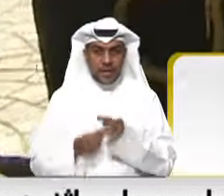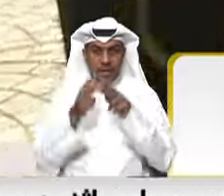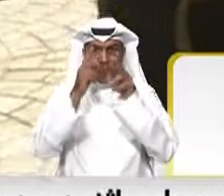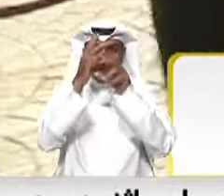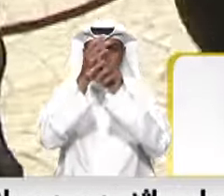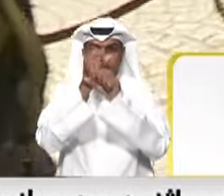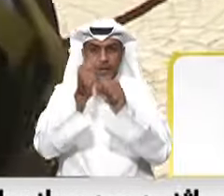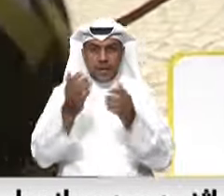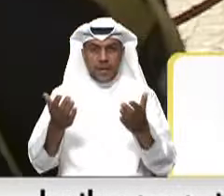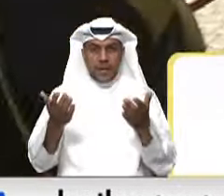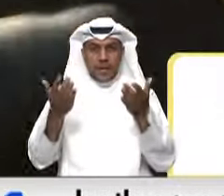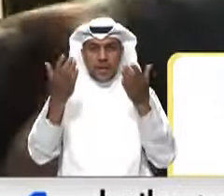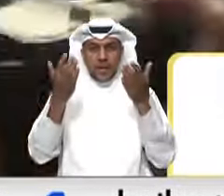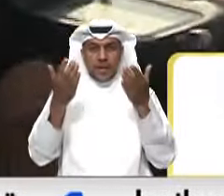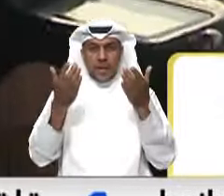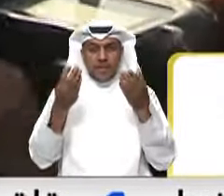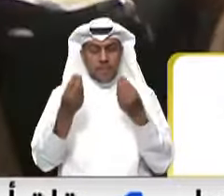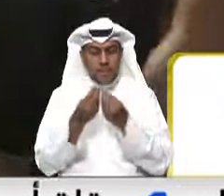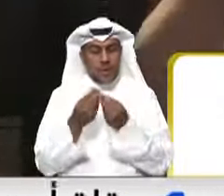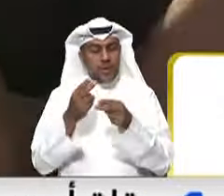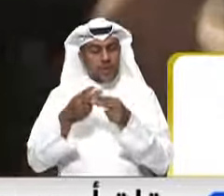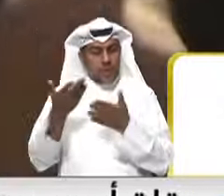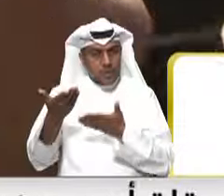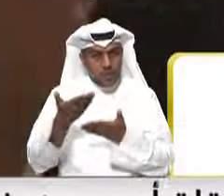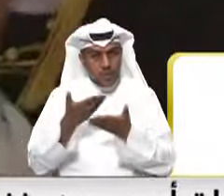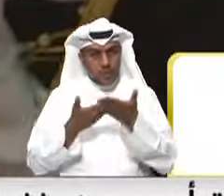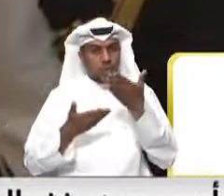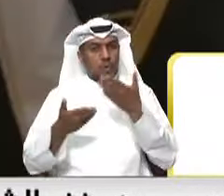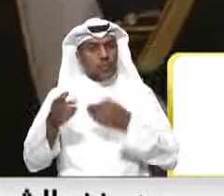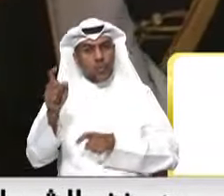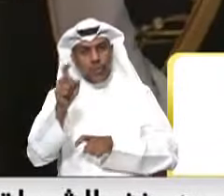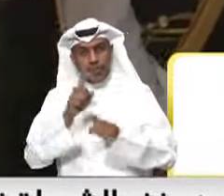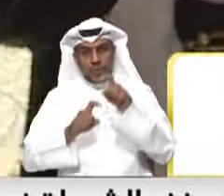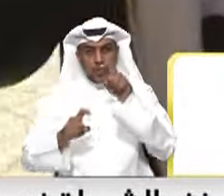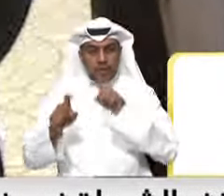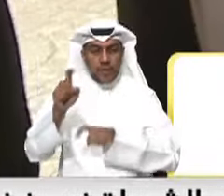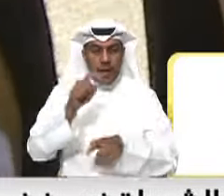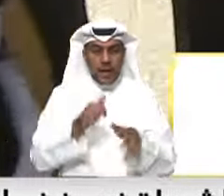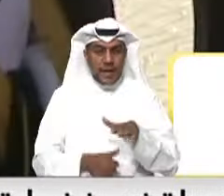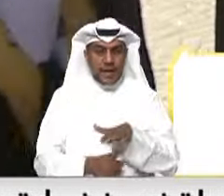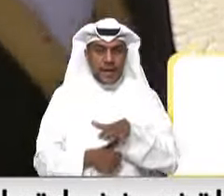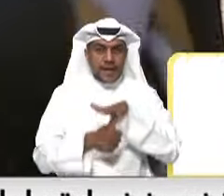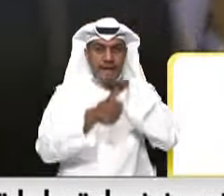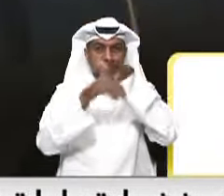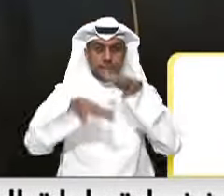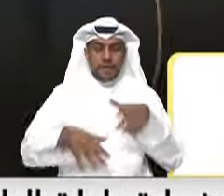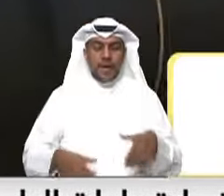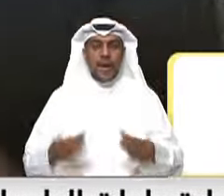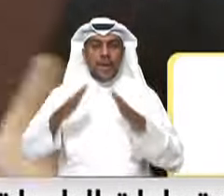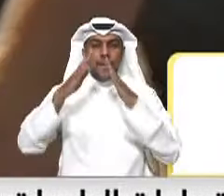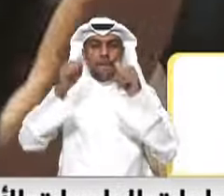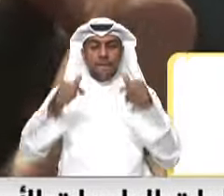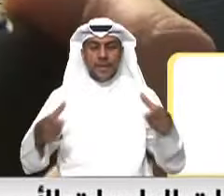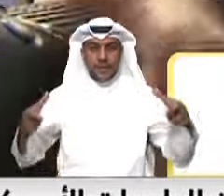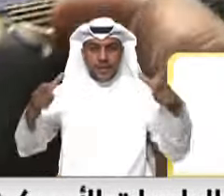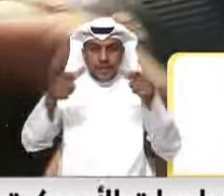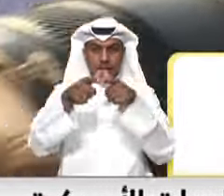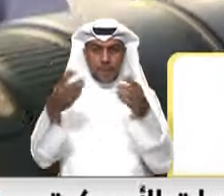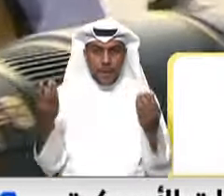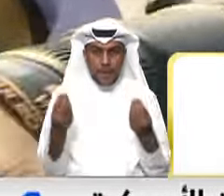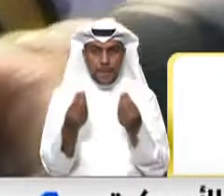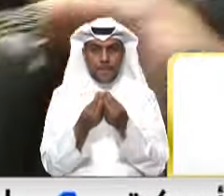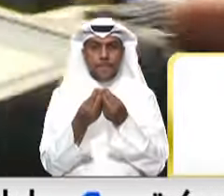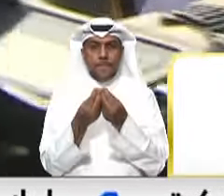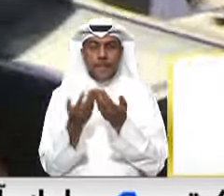ورعاه جلسة مباحثات ثنائية مع أخيه فخامة الرئيس عبد الفتاح السيسي، تلتها جلسة